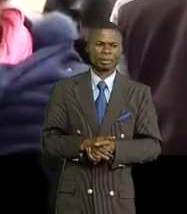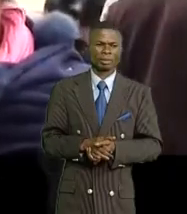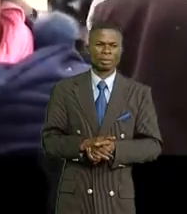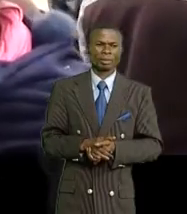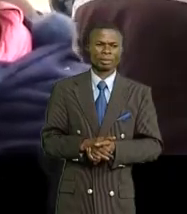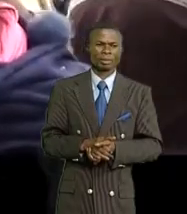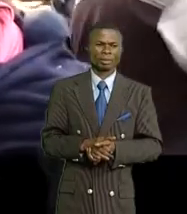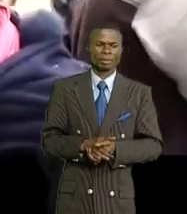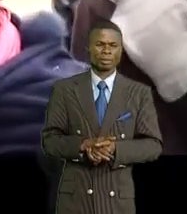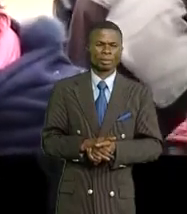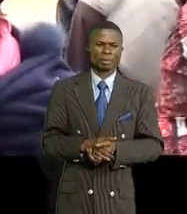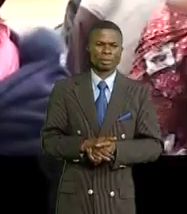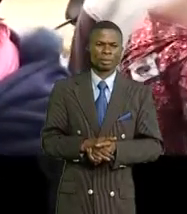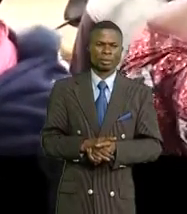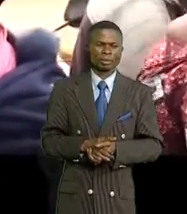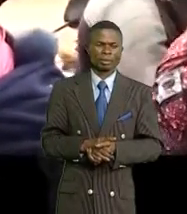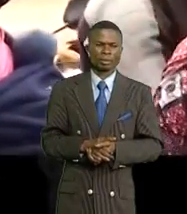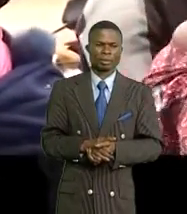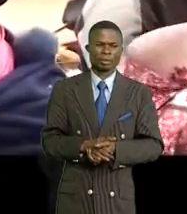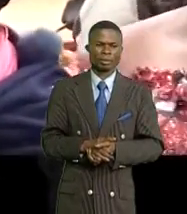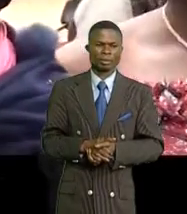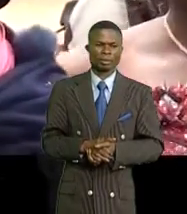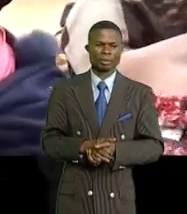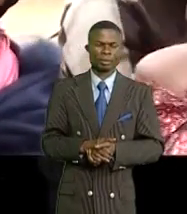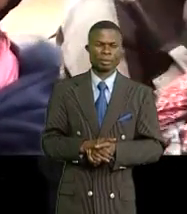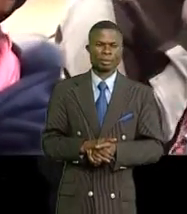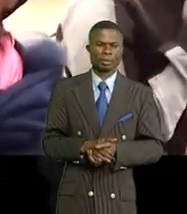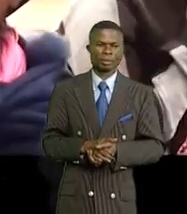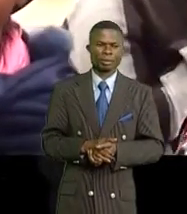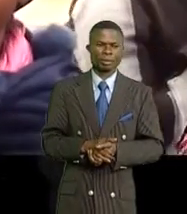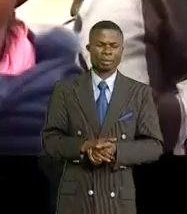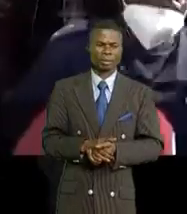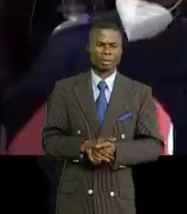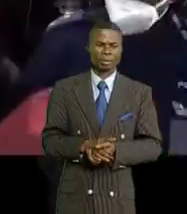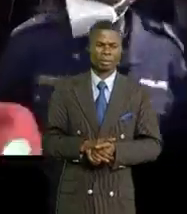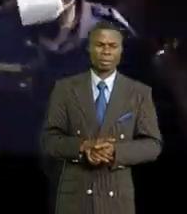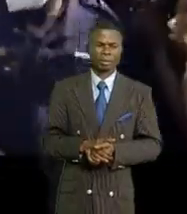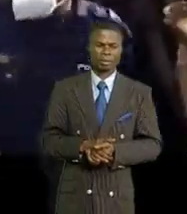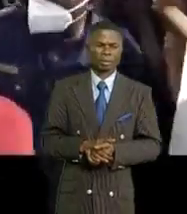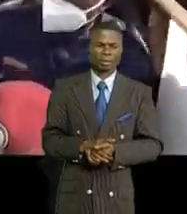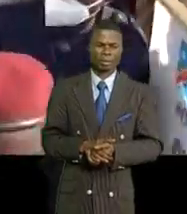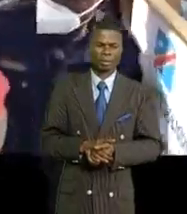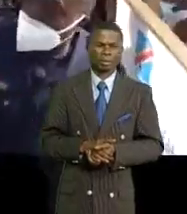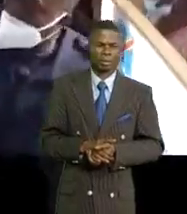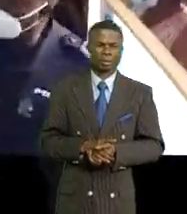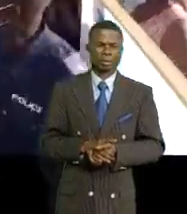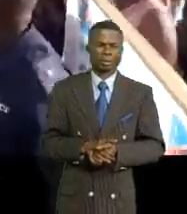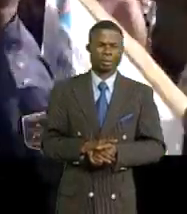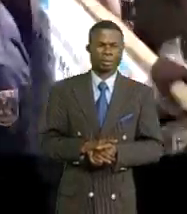population, ikuna tante, mais jusque là, hatuya ona vraiment, hatuya ona,